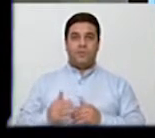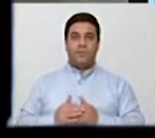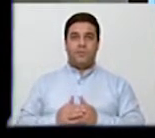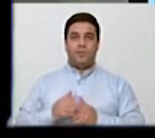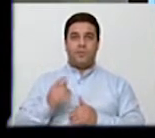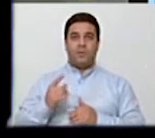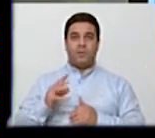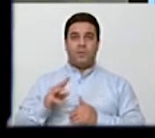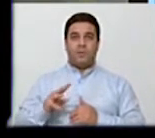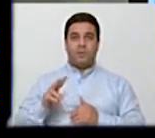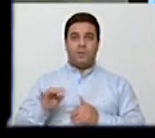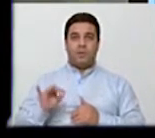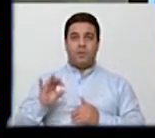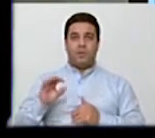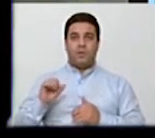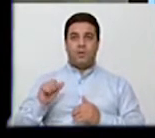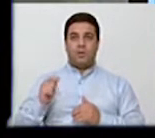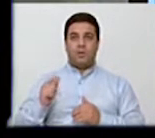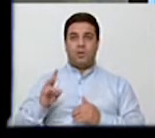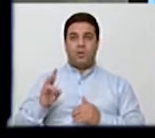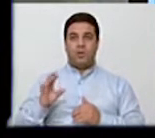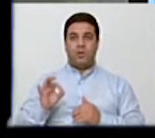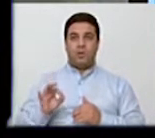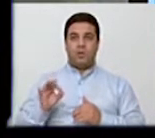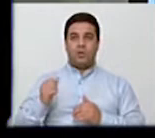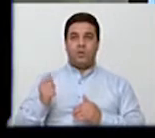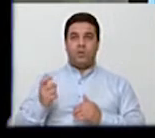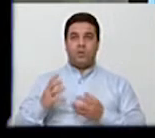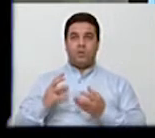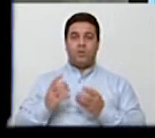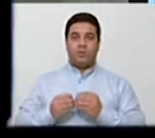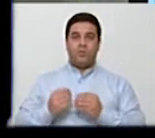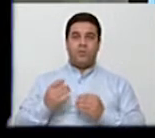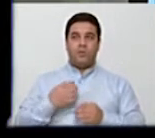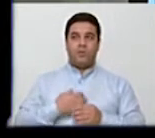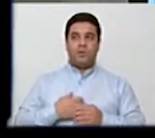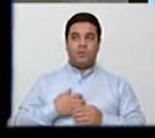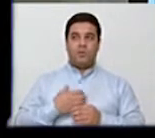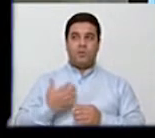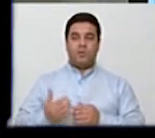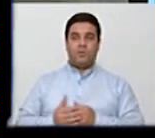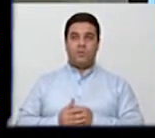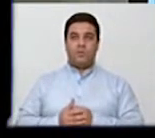1 malyarli kumush nitrat eritmasidan qancha hajm zarur?